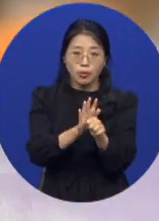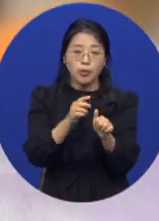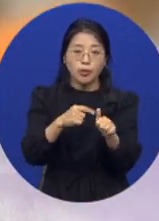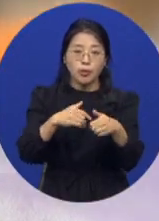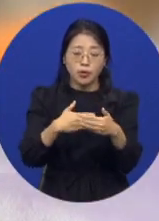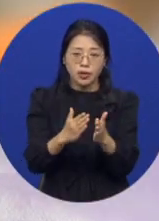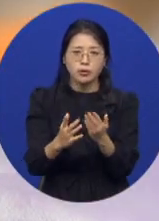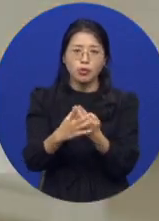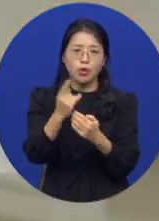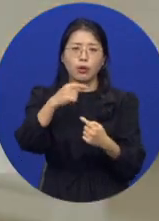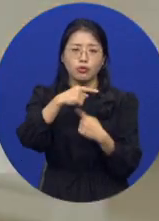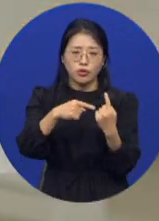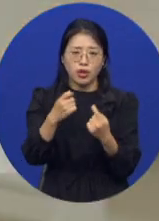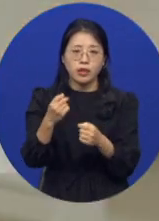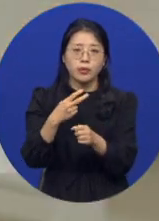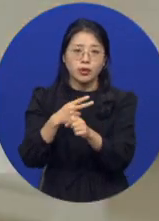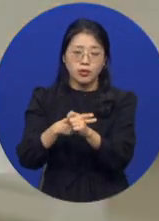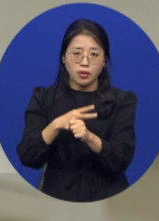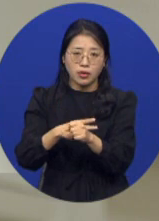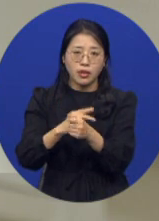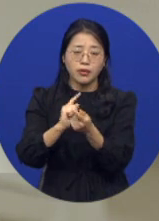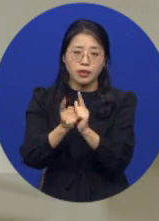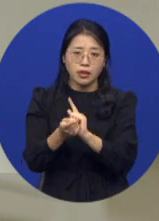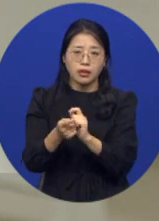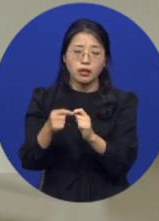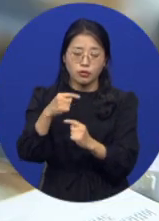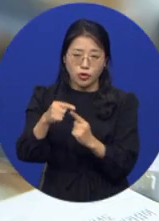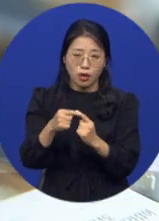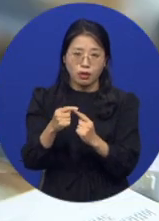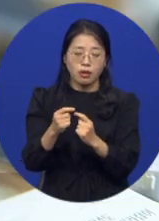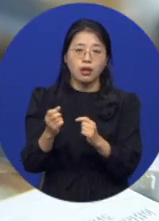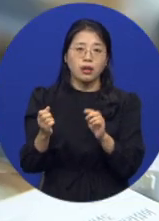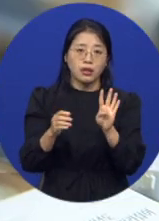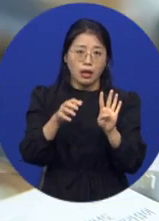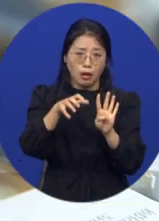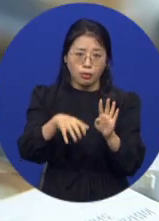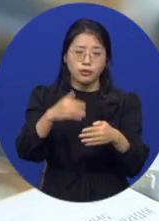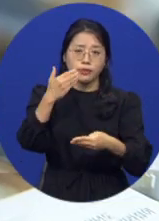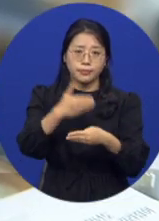또는 교원 대체 투입으로 운영되며 4곳은 문을 닫습니다.